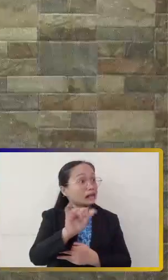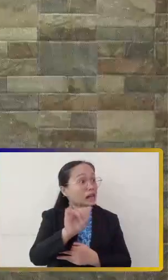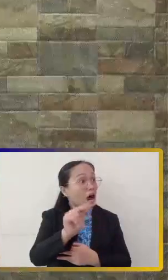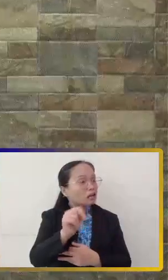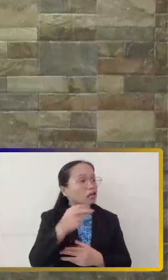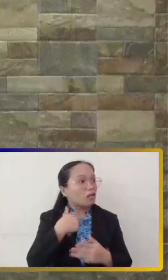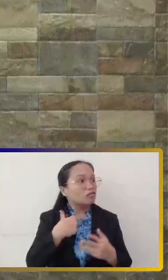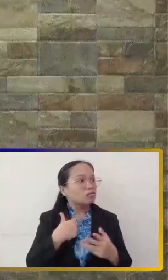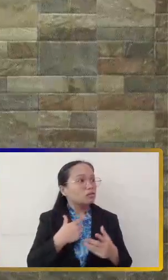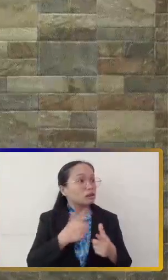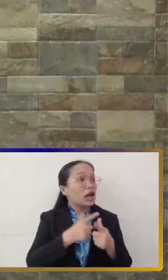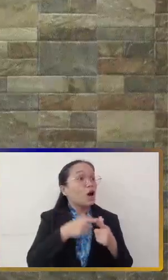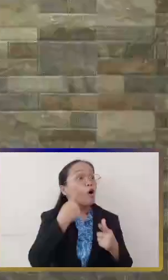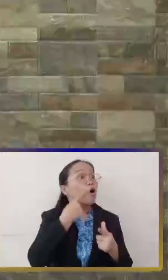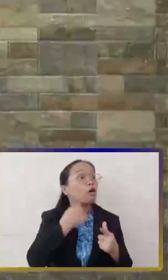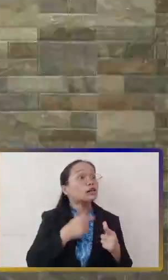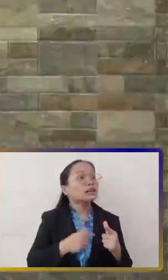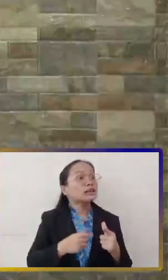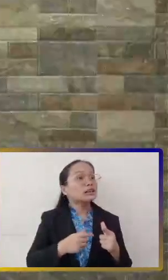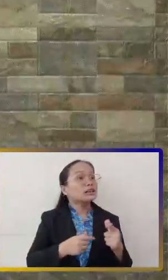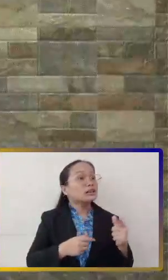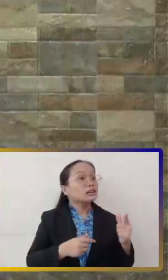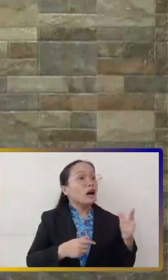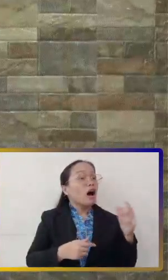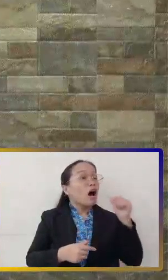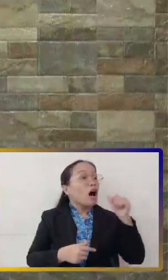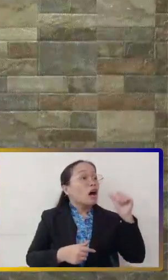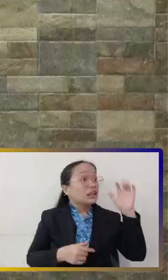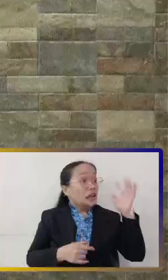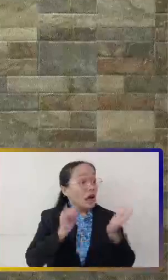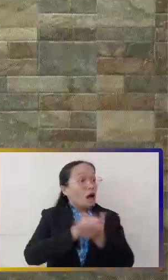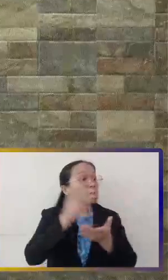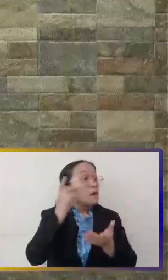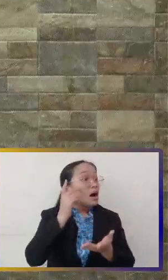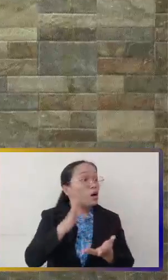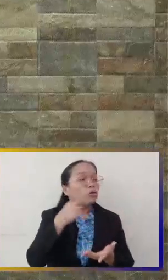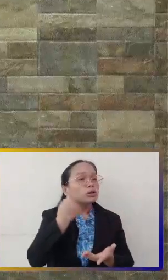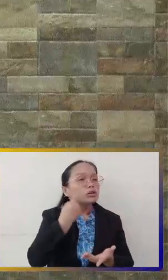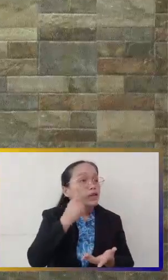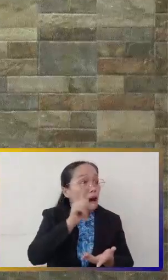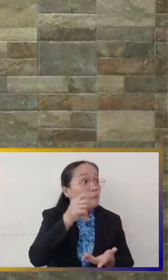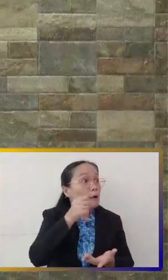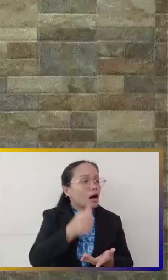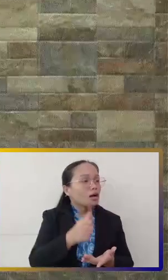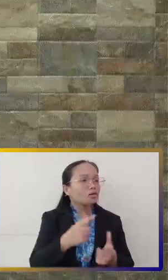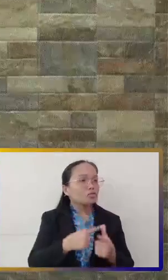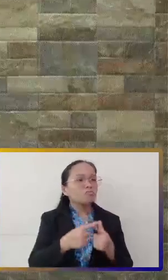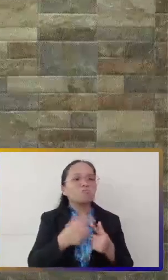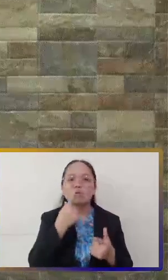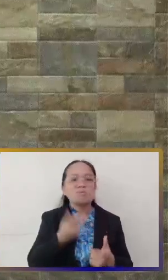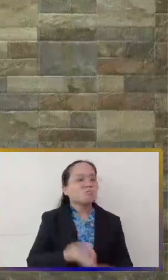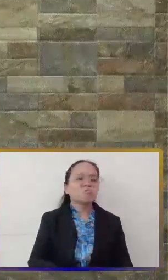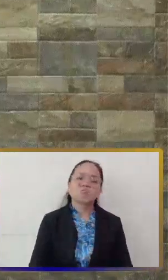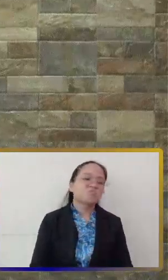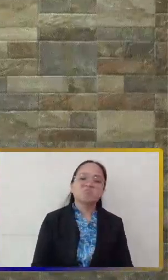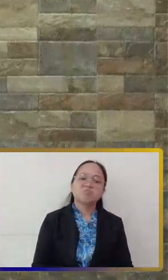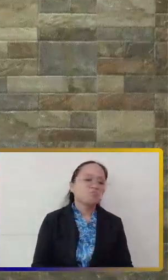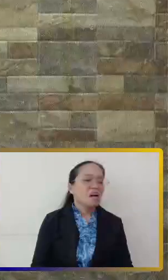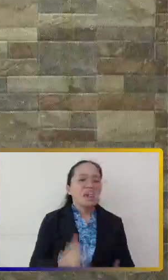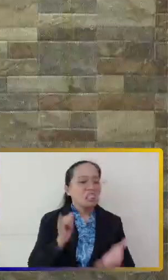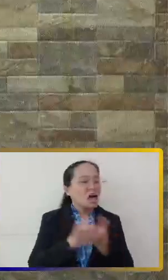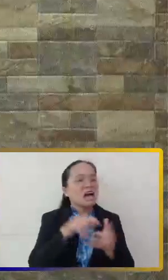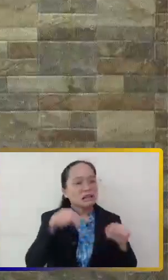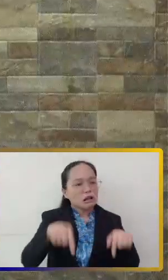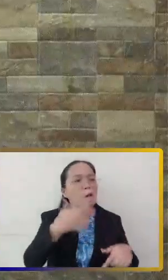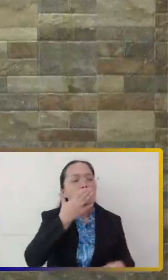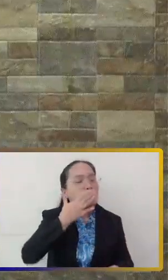din sa akin yung isang babae yung dinala niya nung kinabukasan. Sabi niya, Pastor, ito yung the best moment na nangyari sa buhay